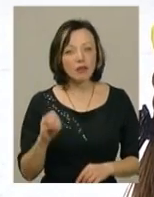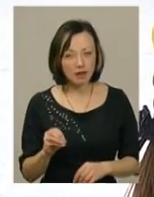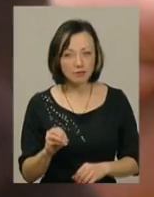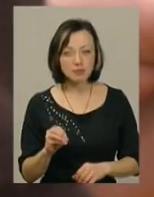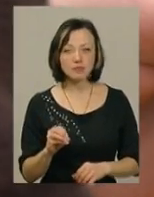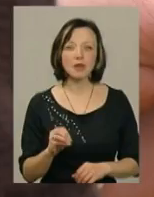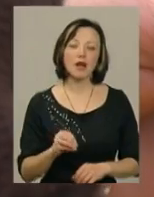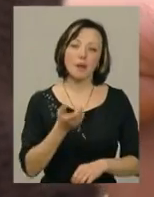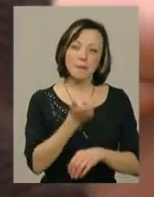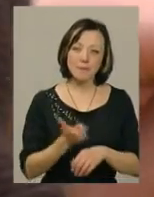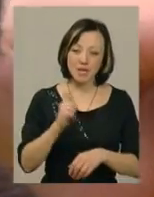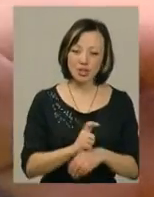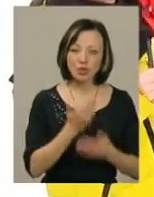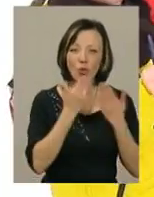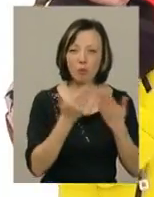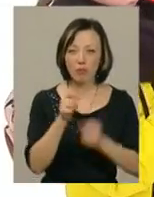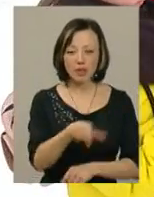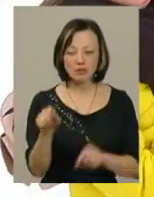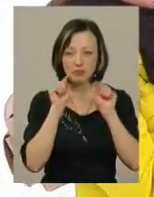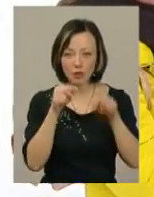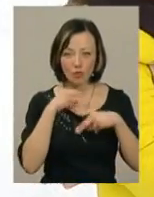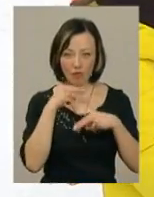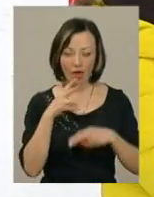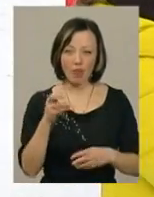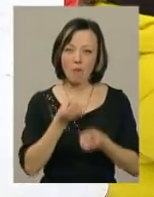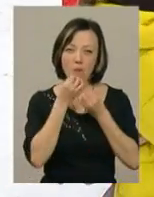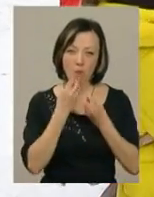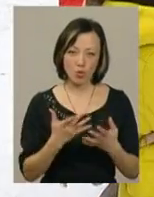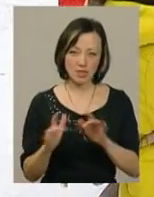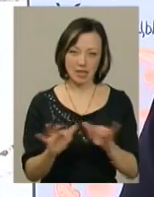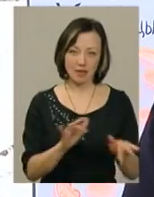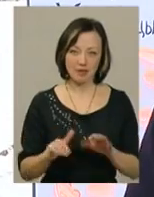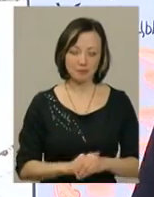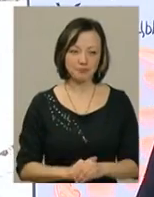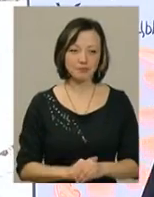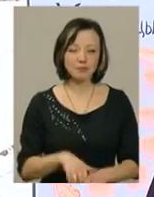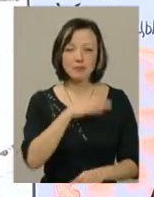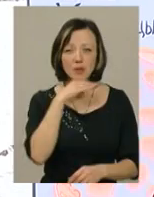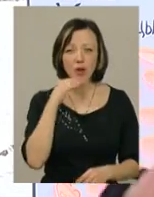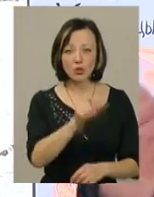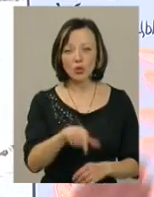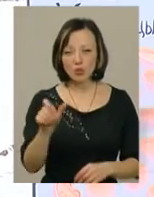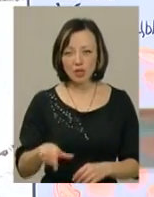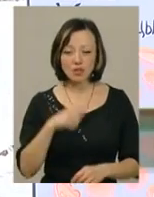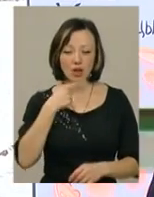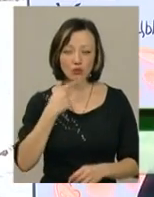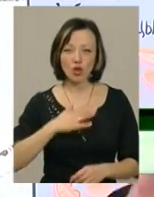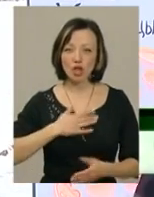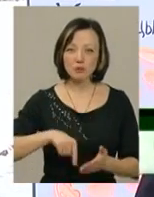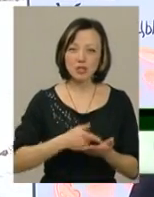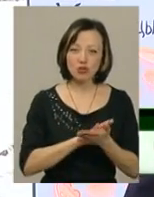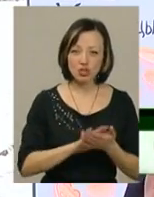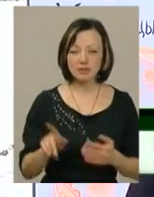Артура Кокаревича, більшість опитаних акцентували увагу все-таки на позитиві. Багато містян відзначили те, що наше місто є дуже чистим,